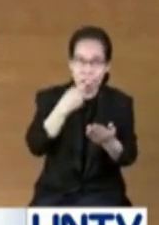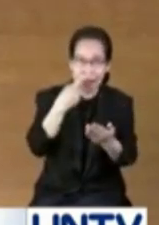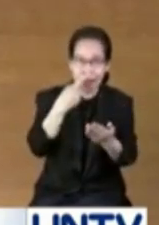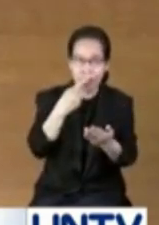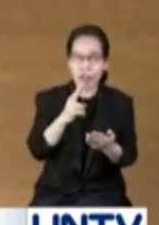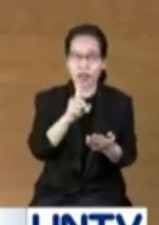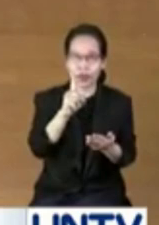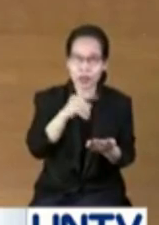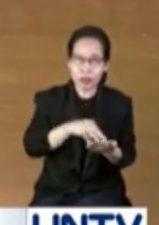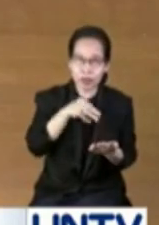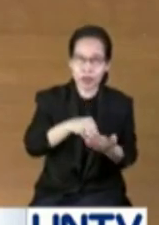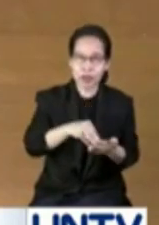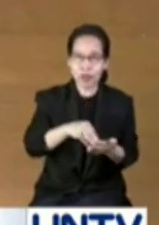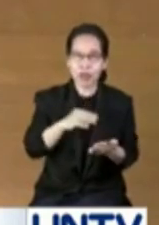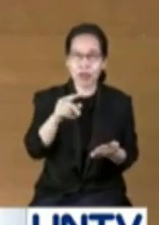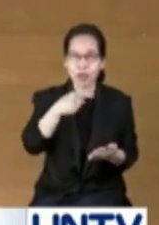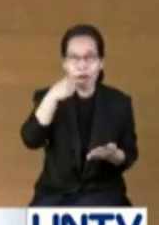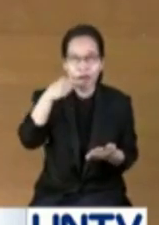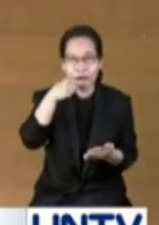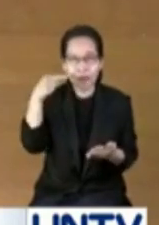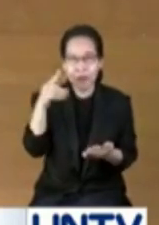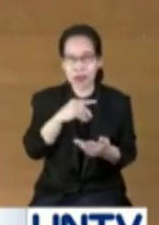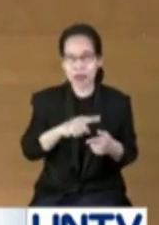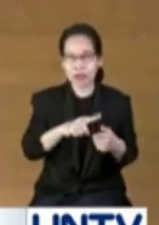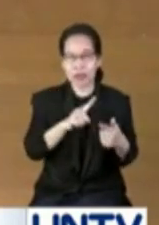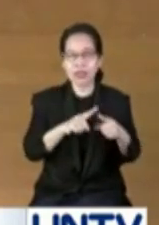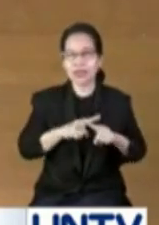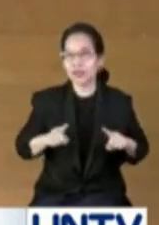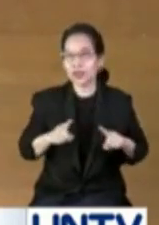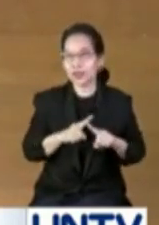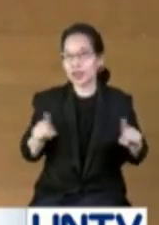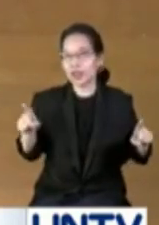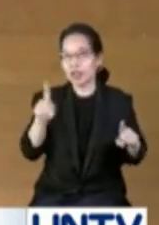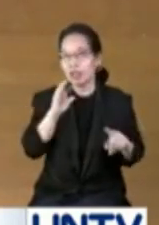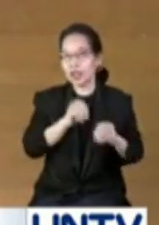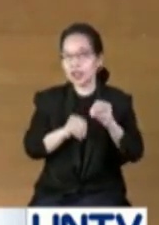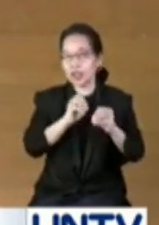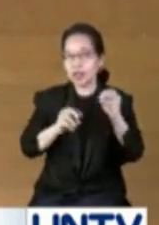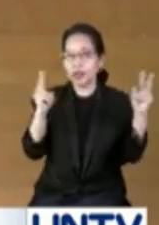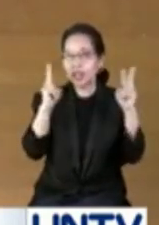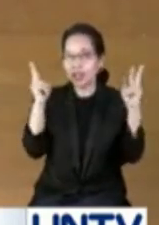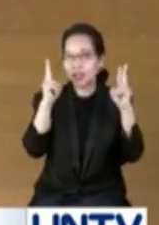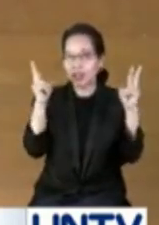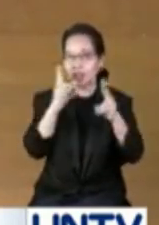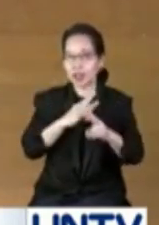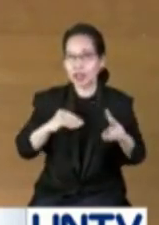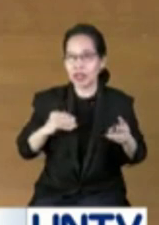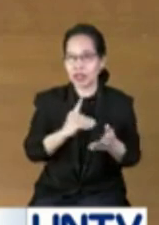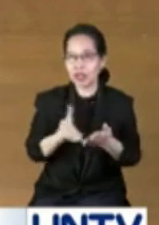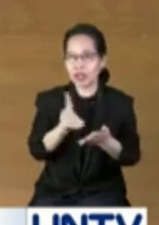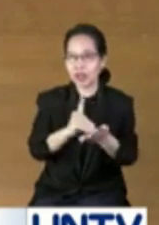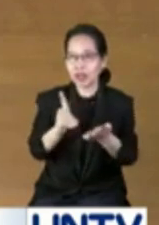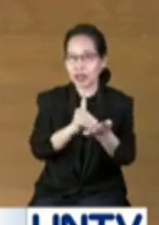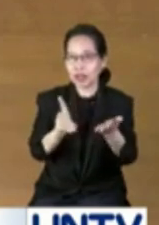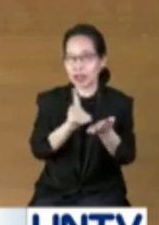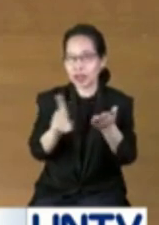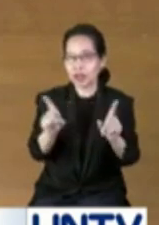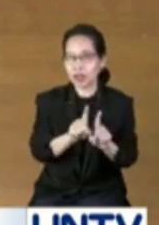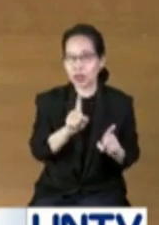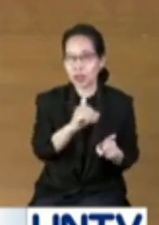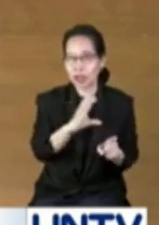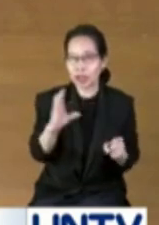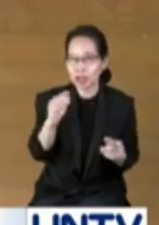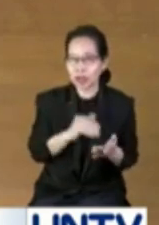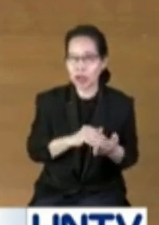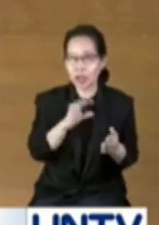binhi ng mais, at sari-saring mga binhi ng gulay. Nagpamigay tayo ng mahigit 100,000 binhi